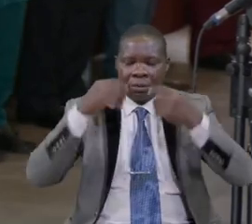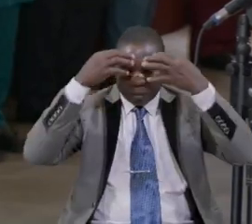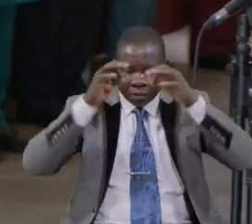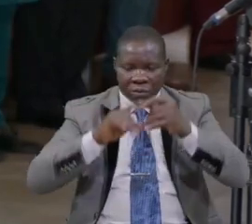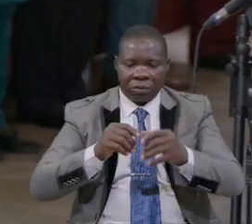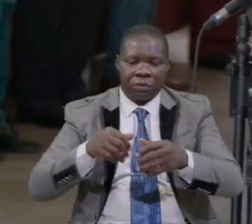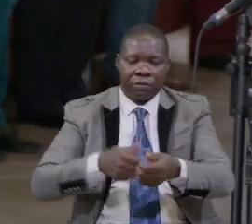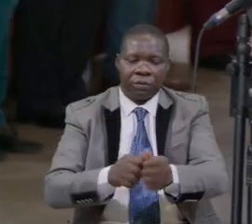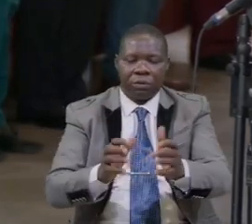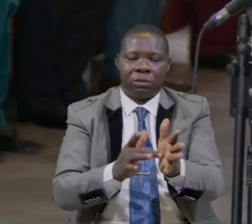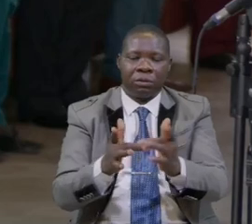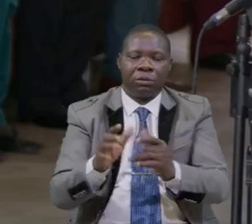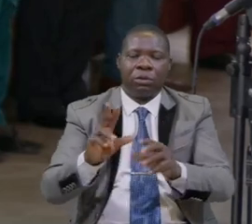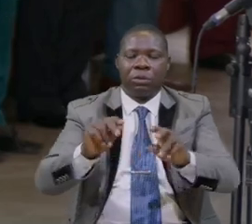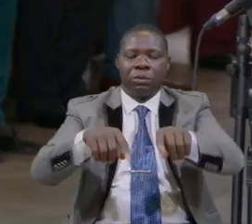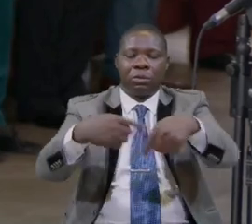Point de retour.